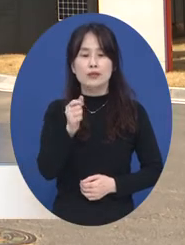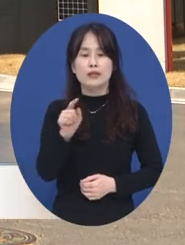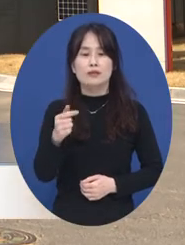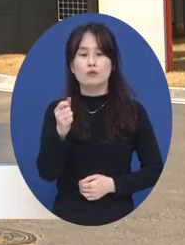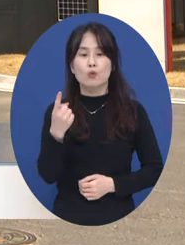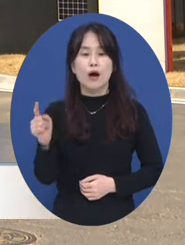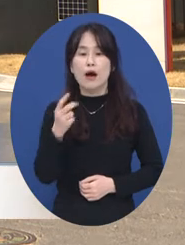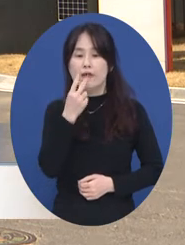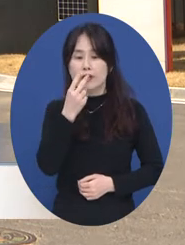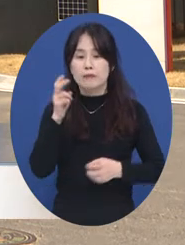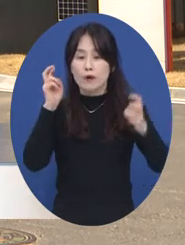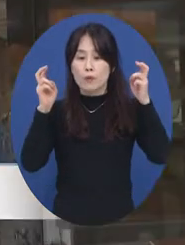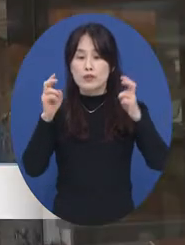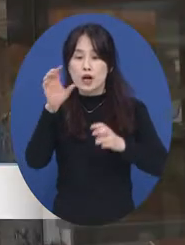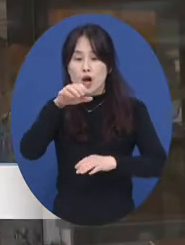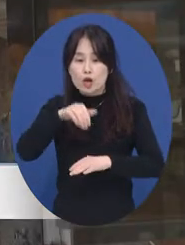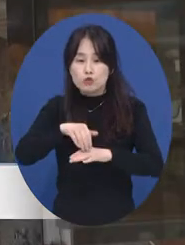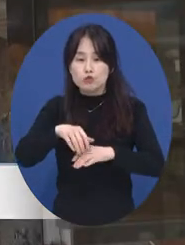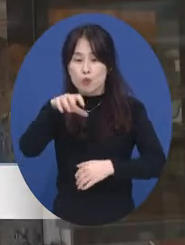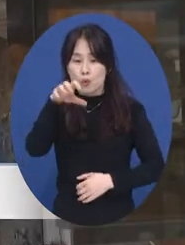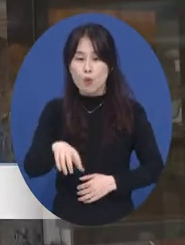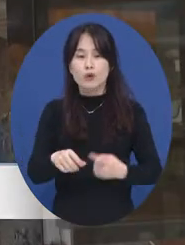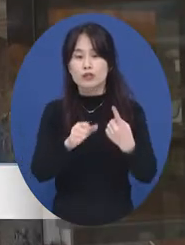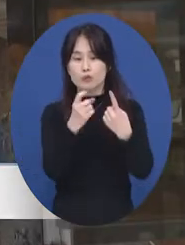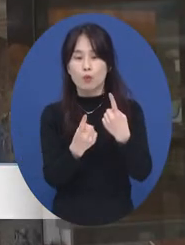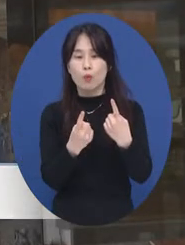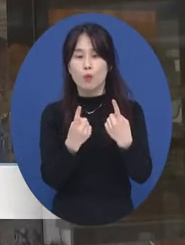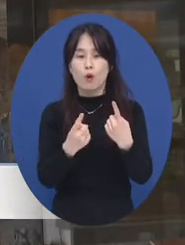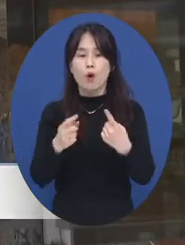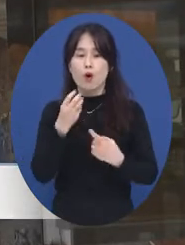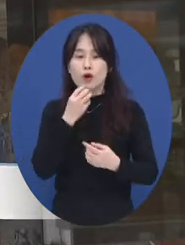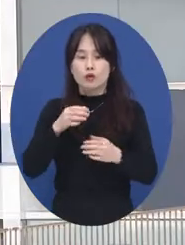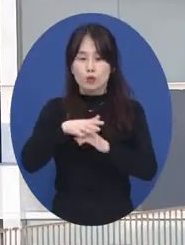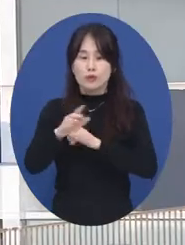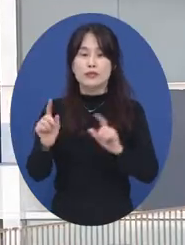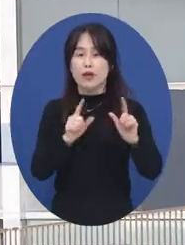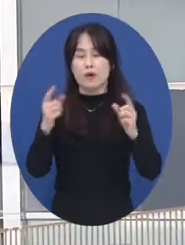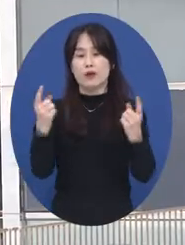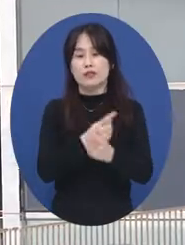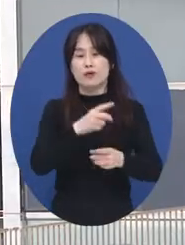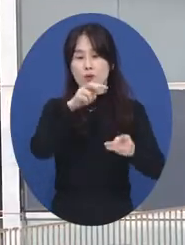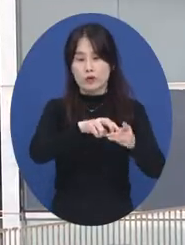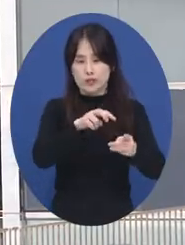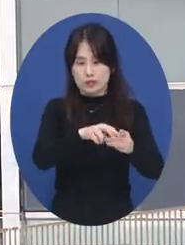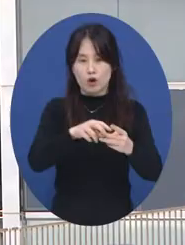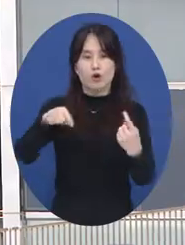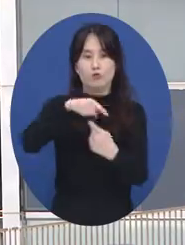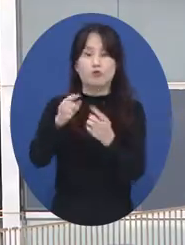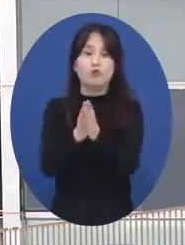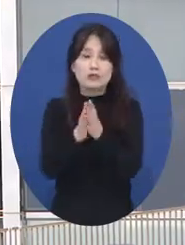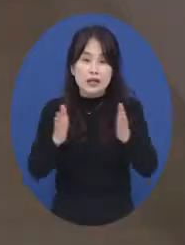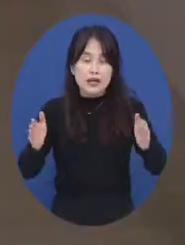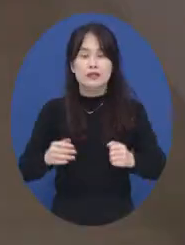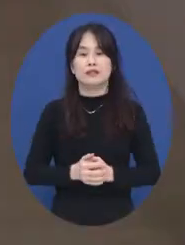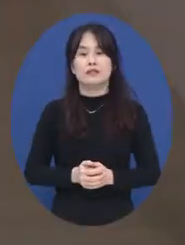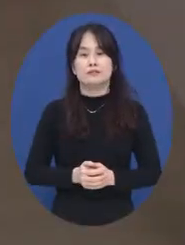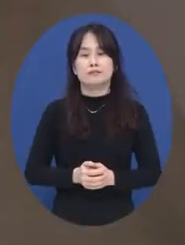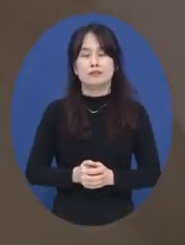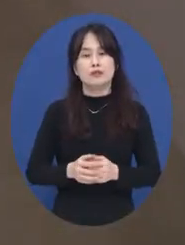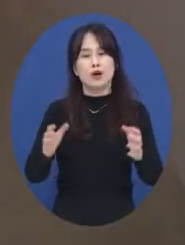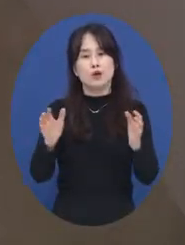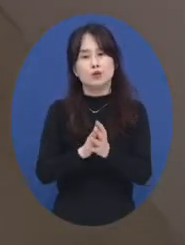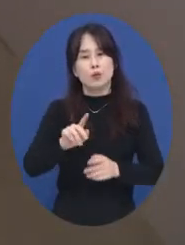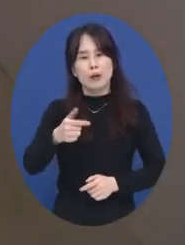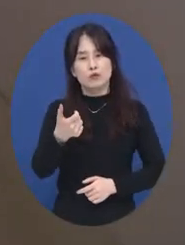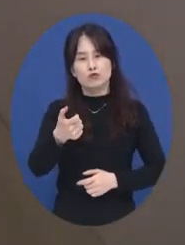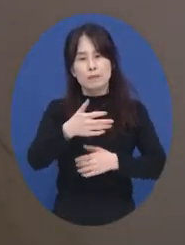용인 한화생명 라이프파크 연수원이 경기도 제1호 생활치료센터로 지정돼 본격적인 운영을 시작했습니다.